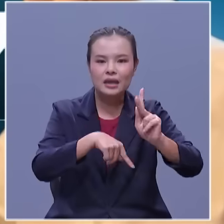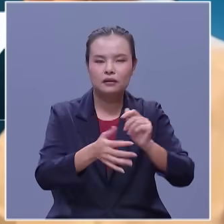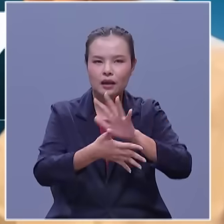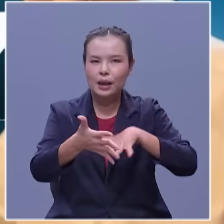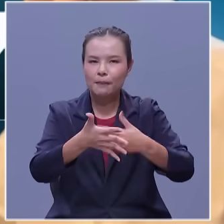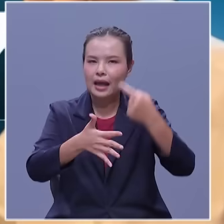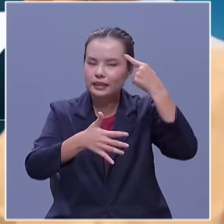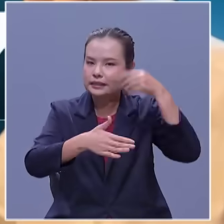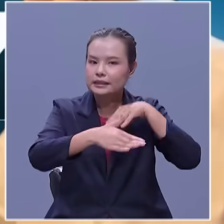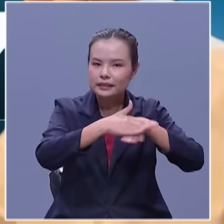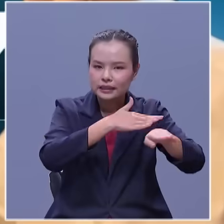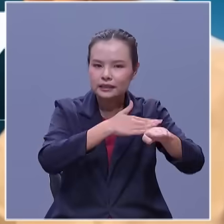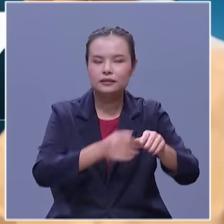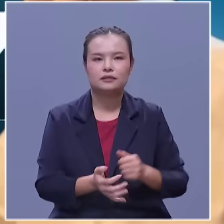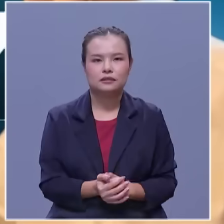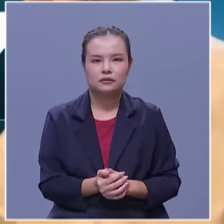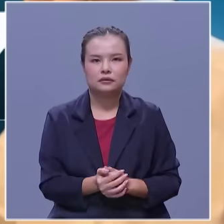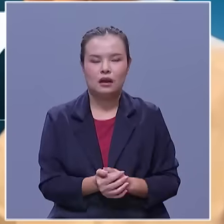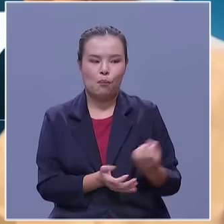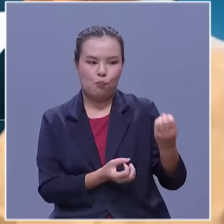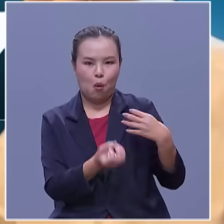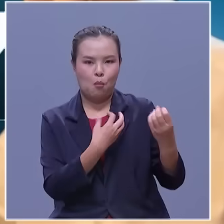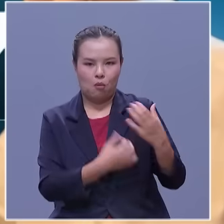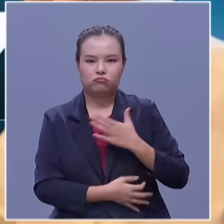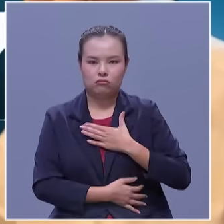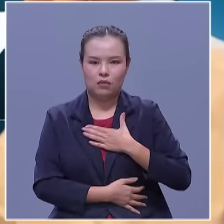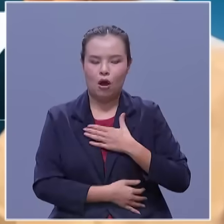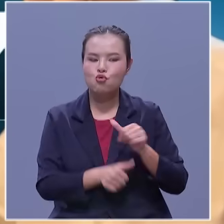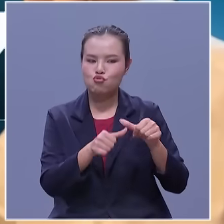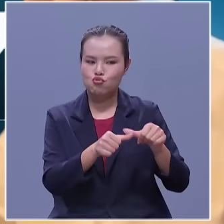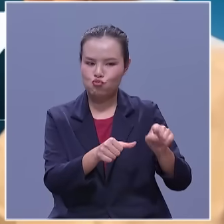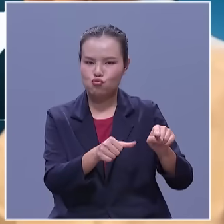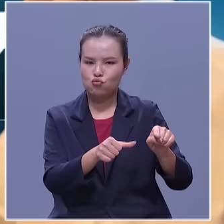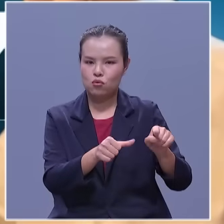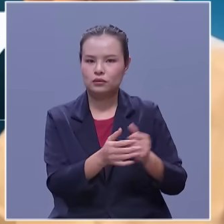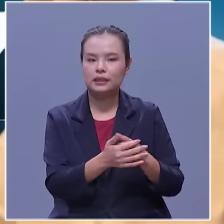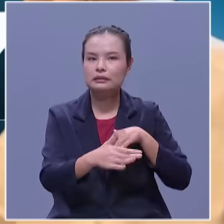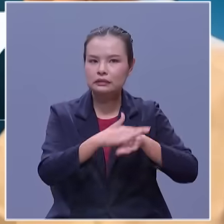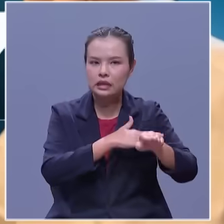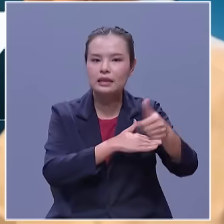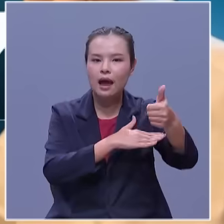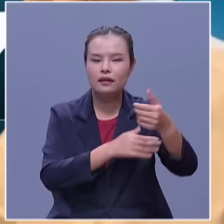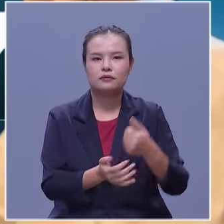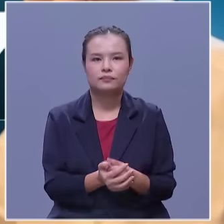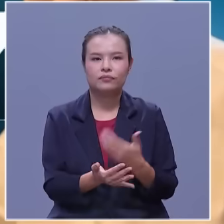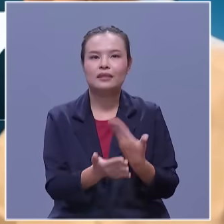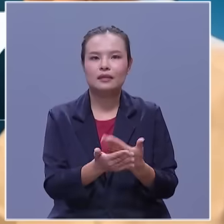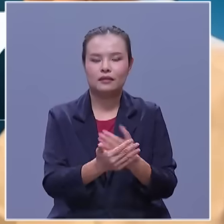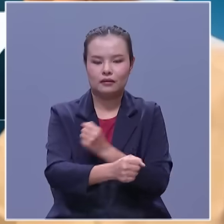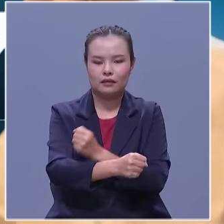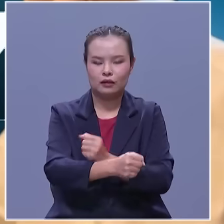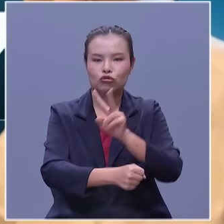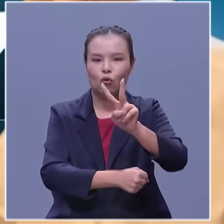หลบหนีพร้อมกับบอกเธอด้วยนะว่าเนี่ยอยู่เฉยๆนะถ้าหนีสำเร็จเรียบร้อยจะให้ค่าตอบแทน